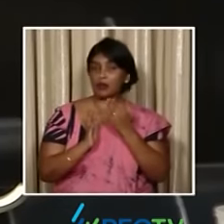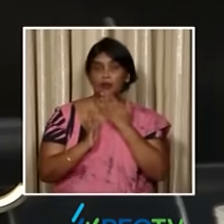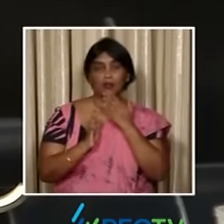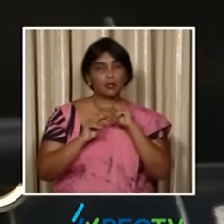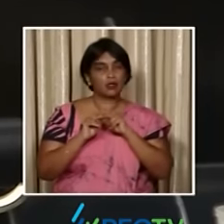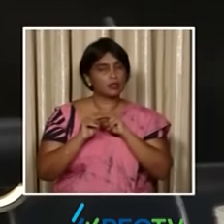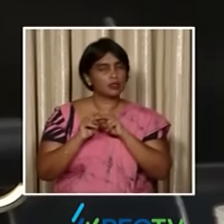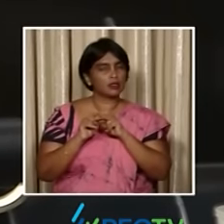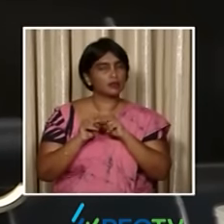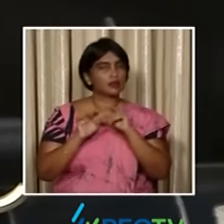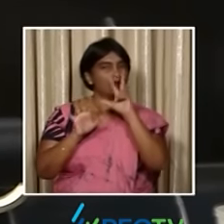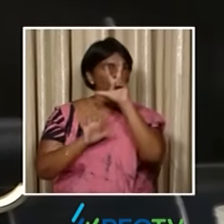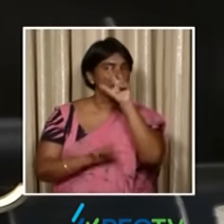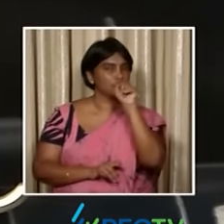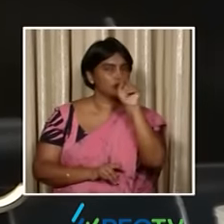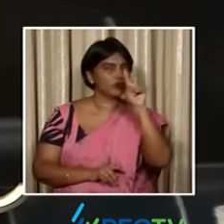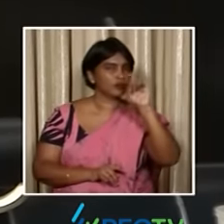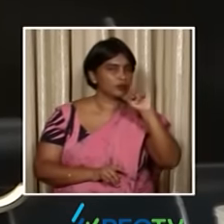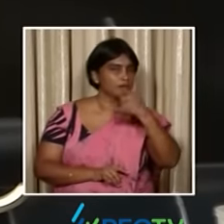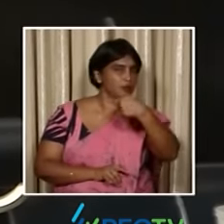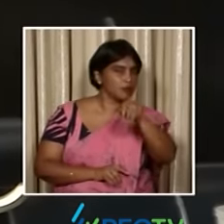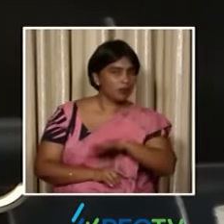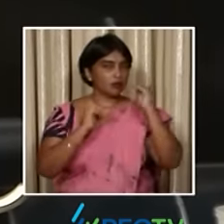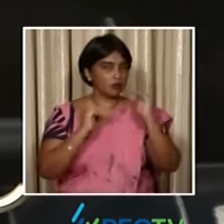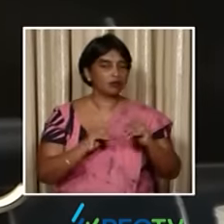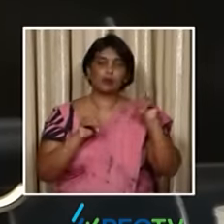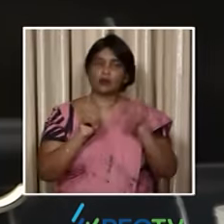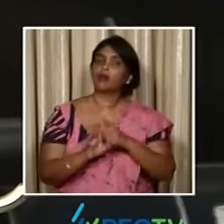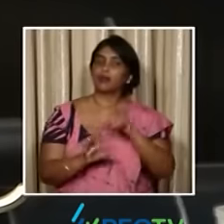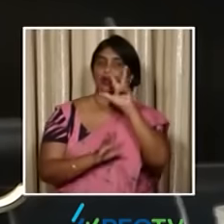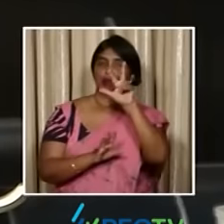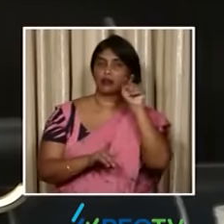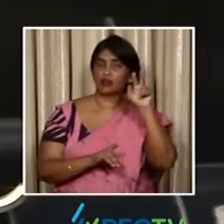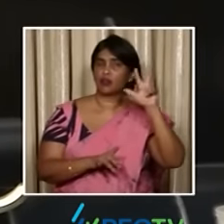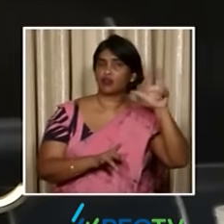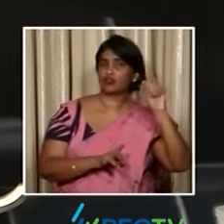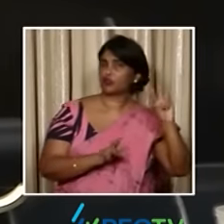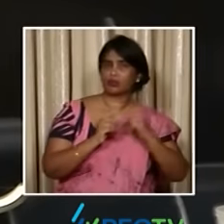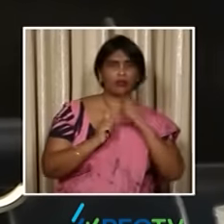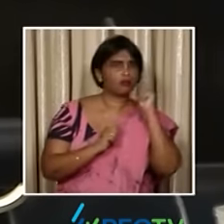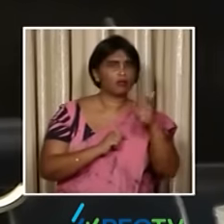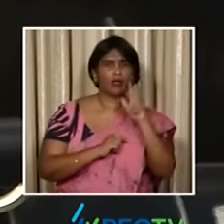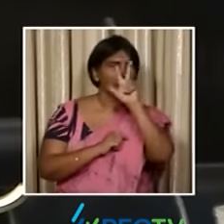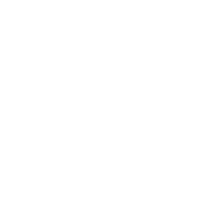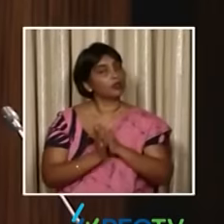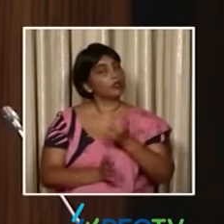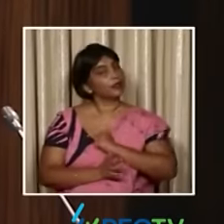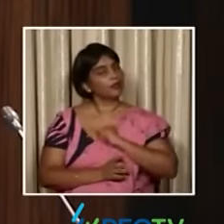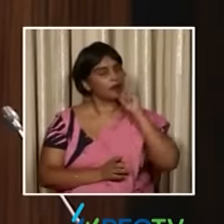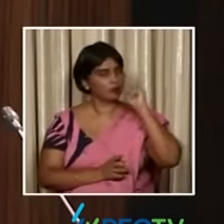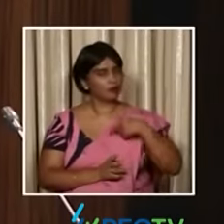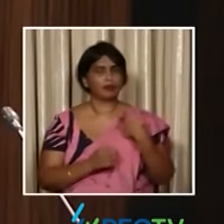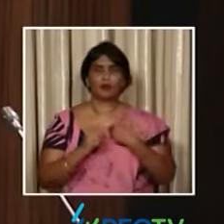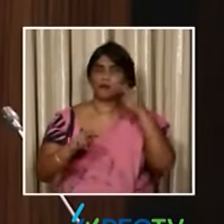ඩොලර් 7.826ට ගන්න එක සාධාරණද? හැමදාටම අපි ගෙවන්න ඕනේ නැහැ 8.26ක් අවුරුදු 20කට.